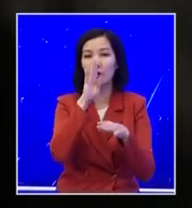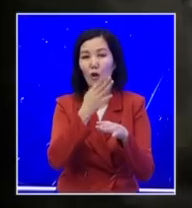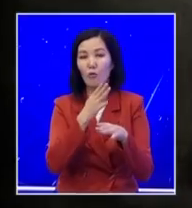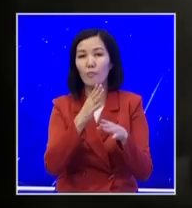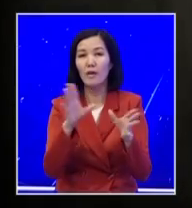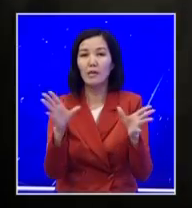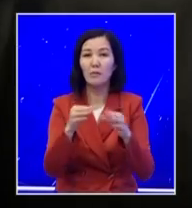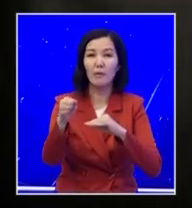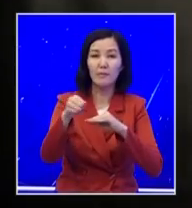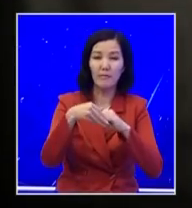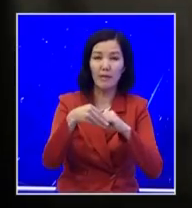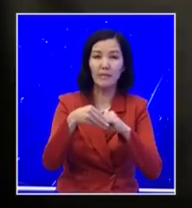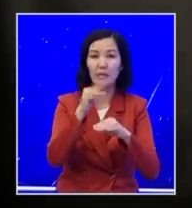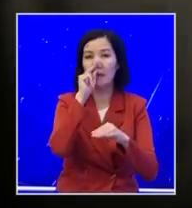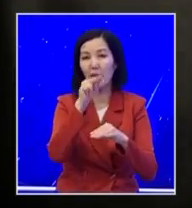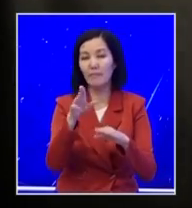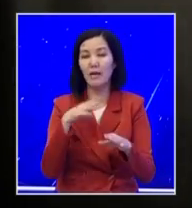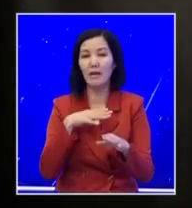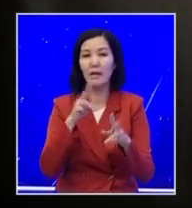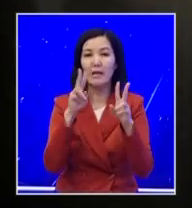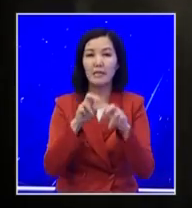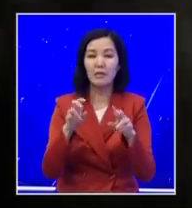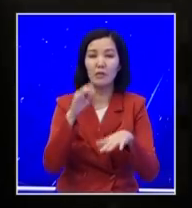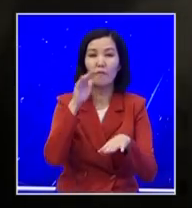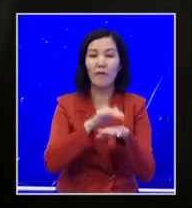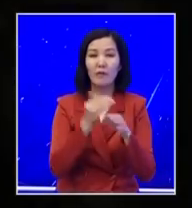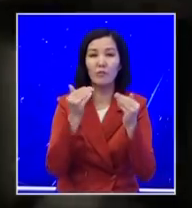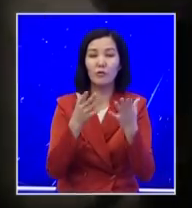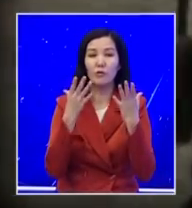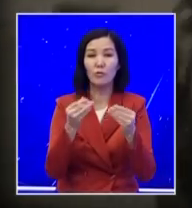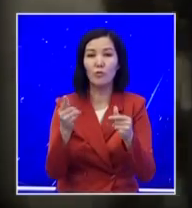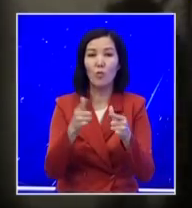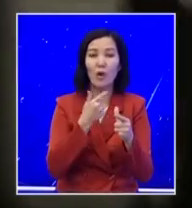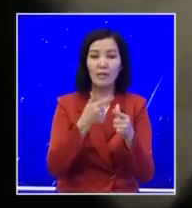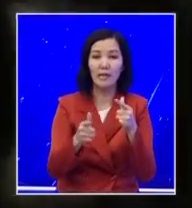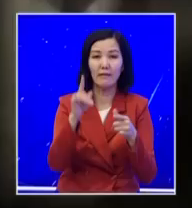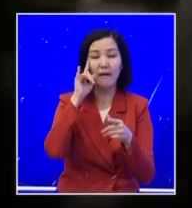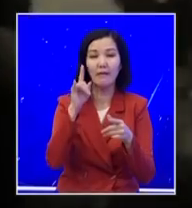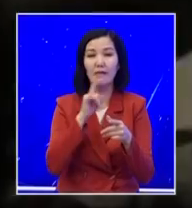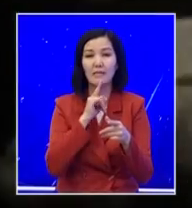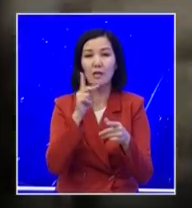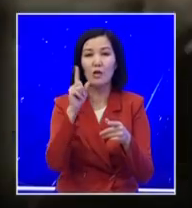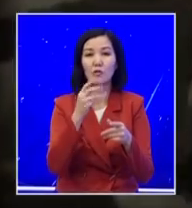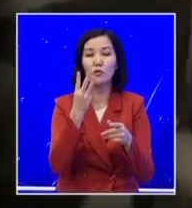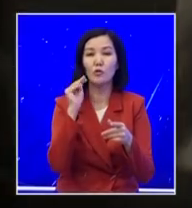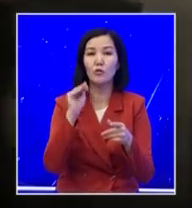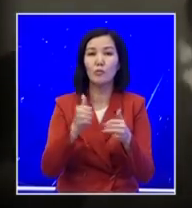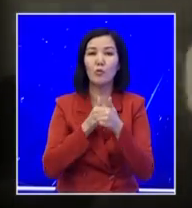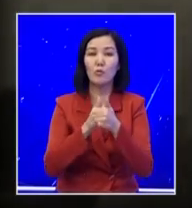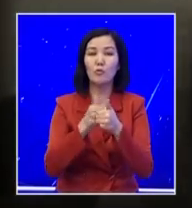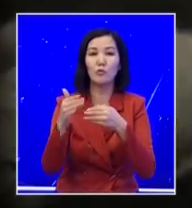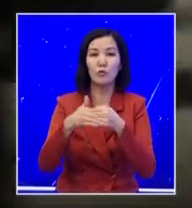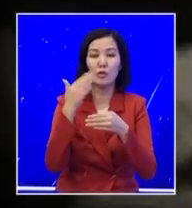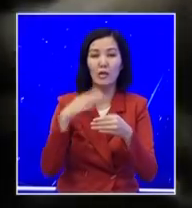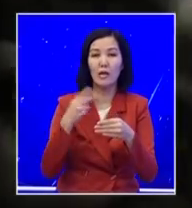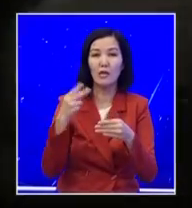сыбайластары деген айып тағылған. Зерттеушілер дерегіне сүйенсек, осы кезең аралығында Қазақстанда 103 мың адам қуғын-сүргінге ұшырапты.